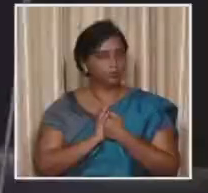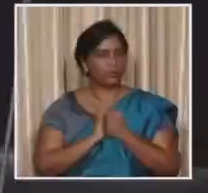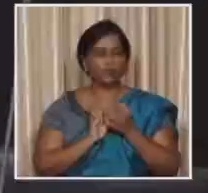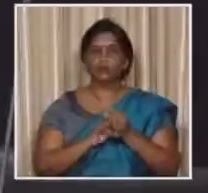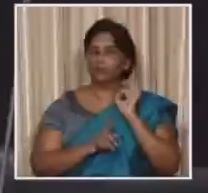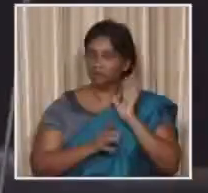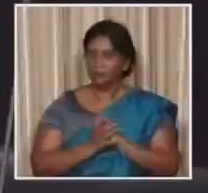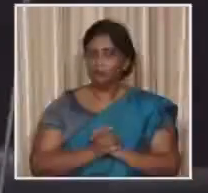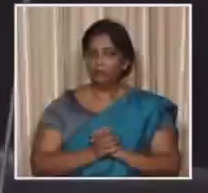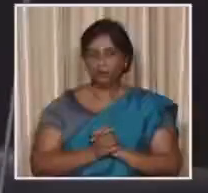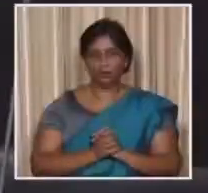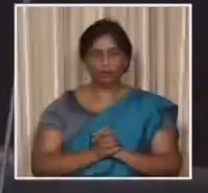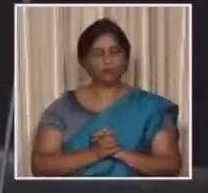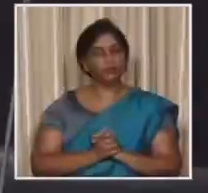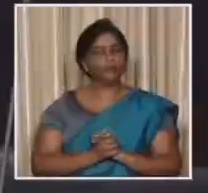සභාපතිතුමනි